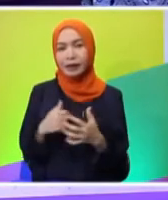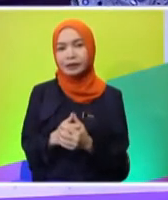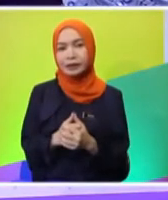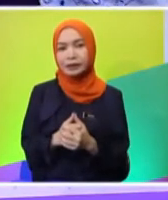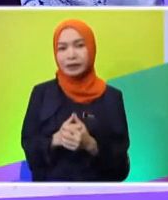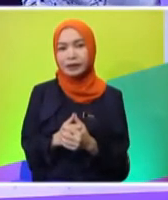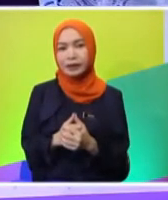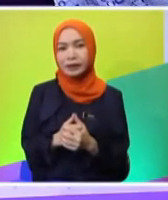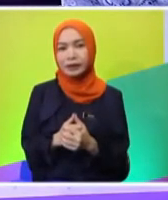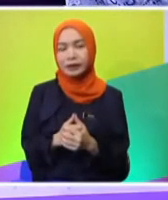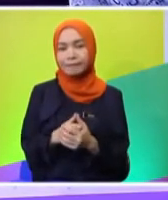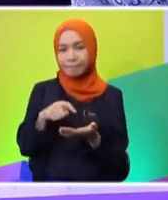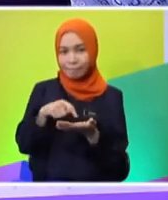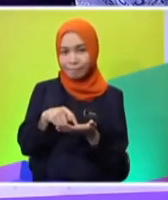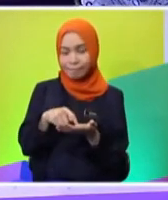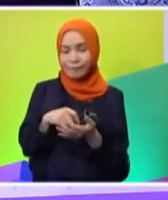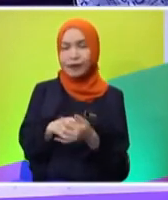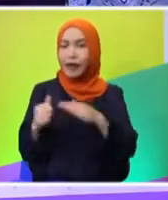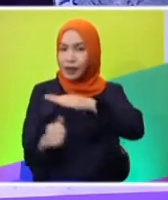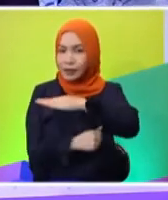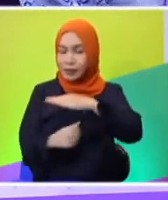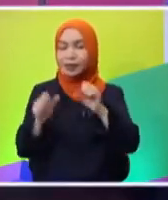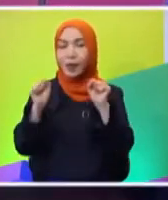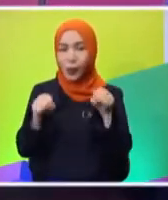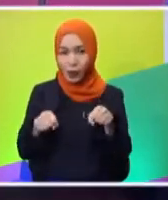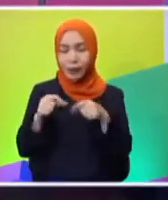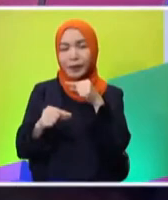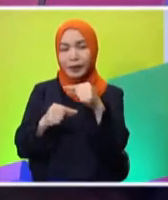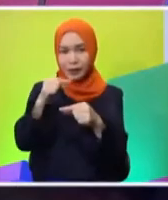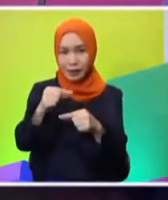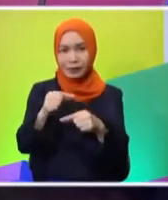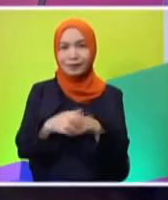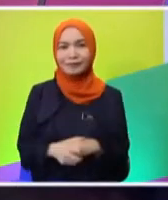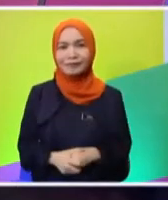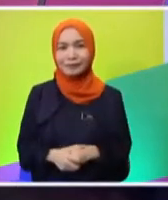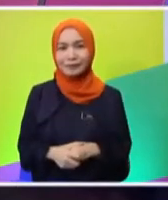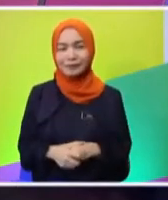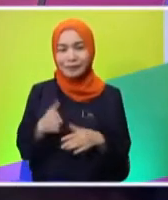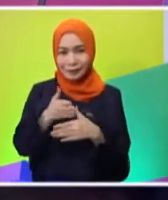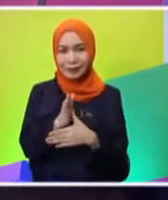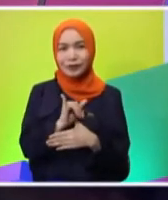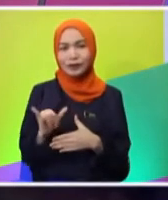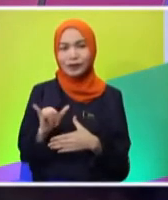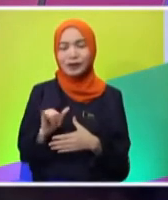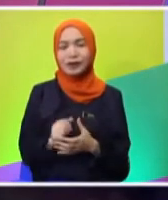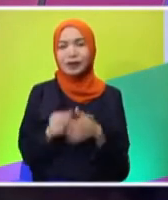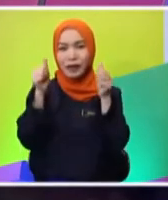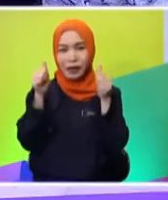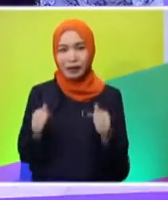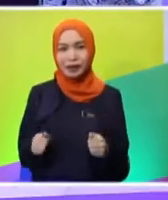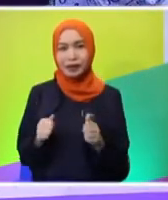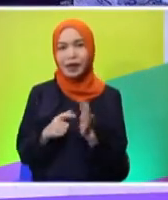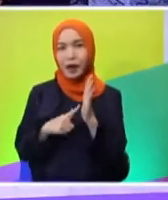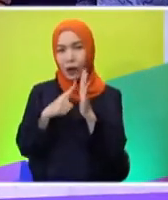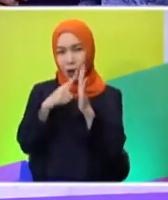tetapi ini kerana struktur asasnya itu mulai bergerak iye seterusnya acak2kan Ace 2 ke